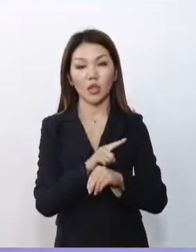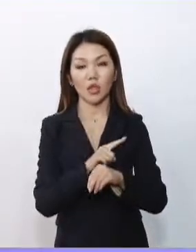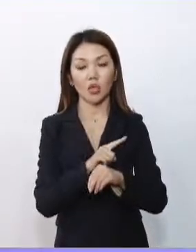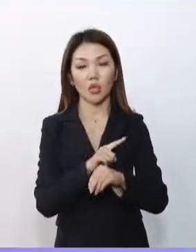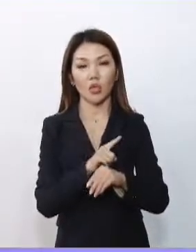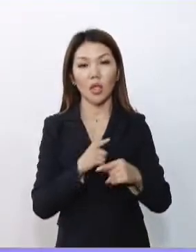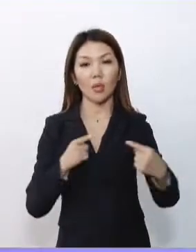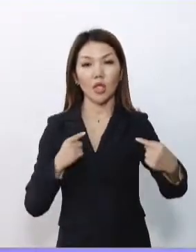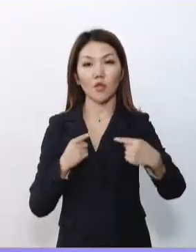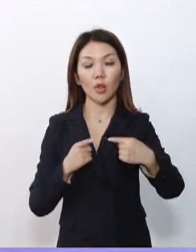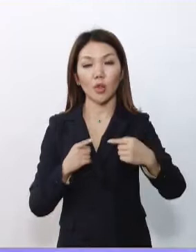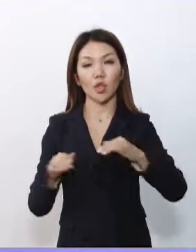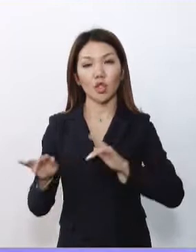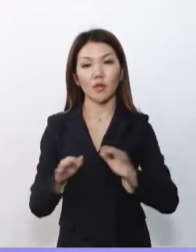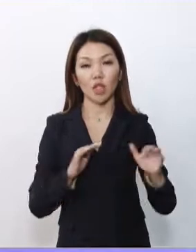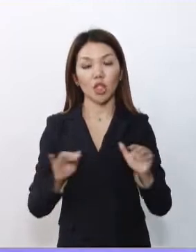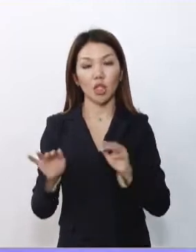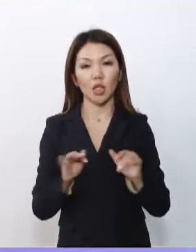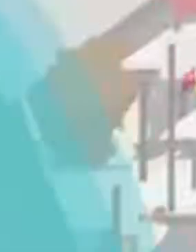противоположное движение